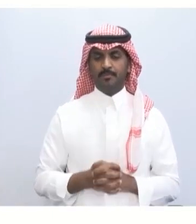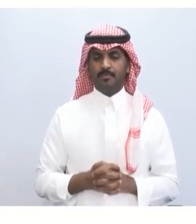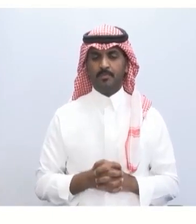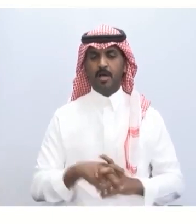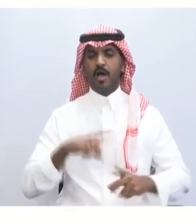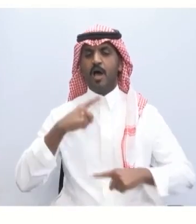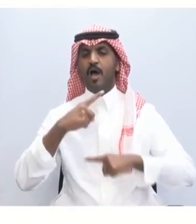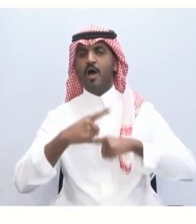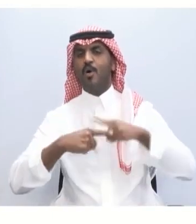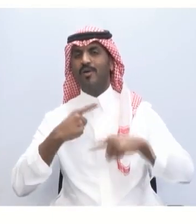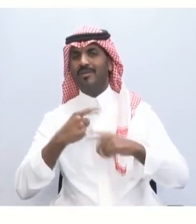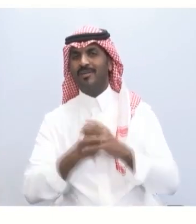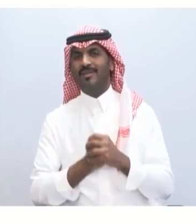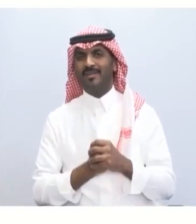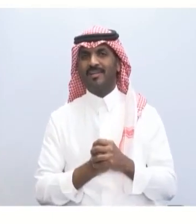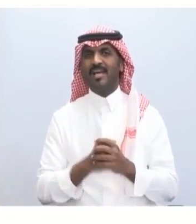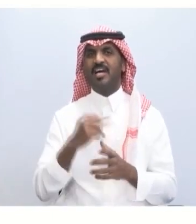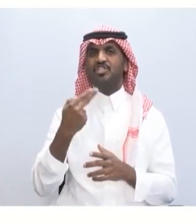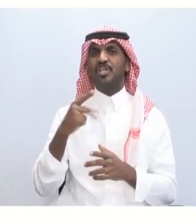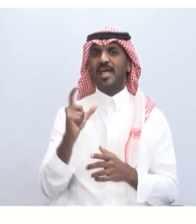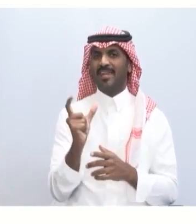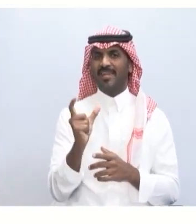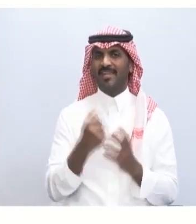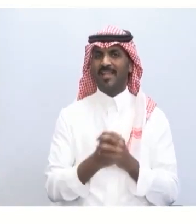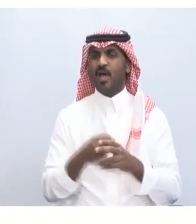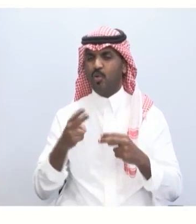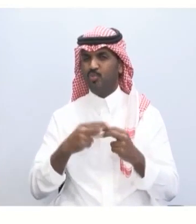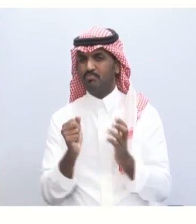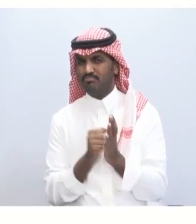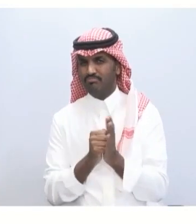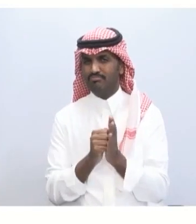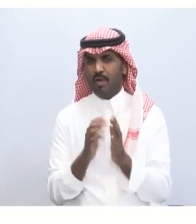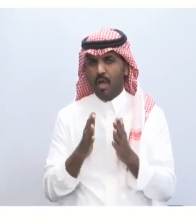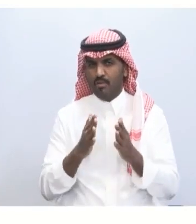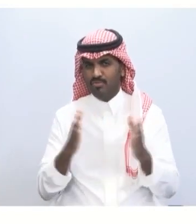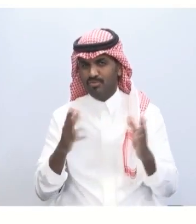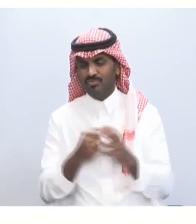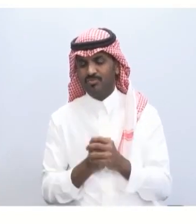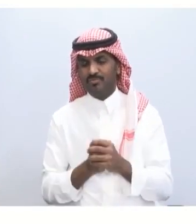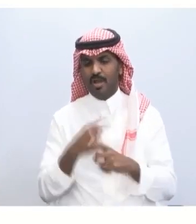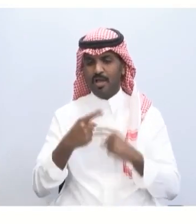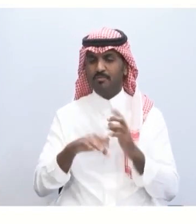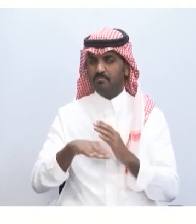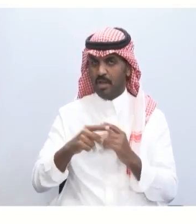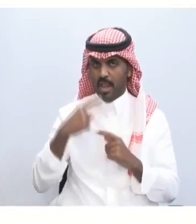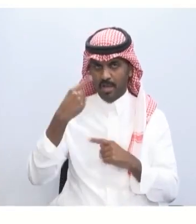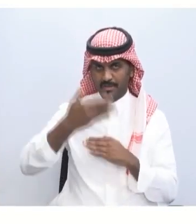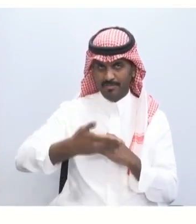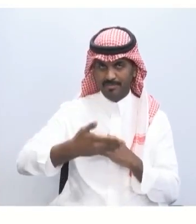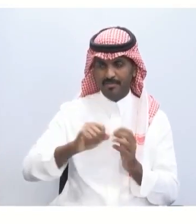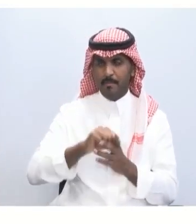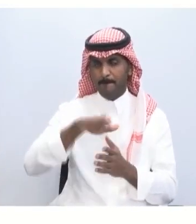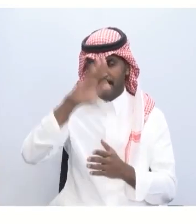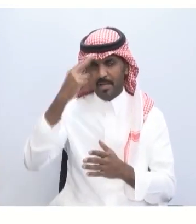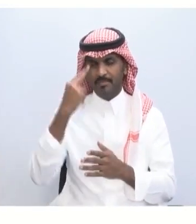عجلان العوده الى القصر واغلاقه للنجاه لكن الملك عبد العزيز رحمه الله